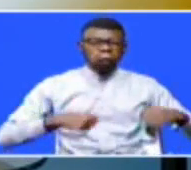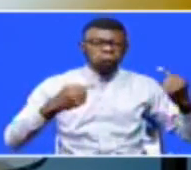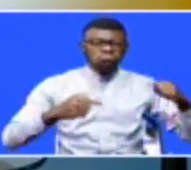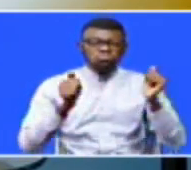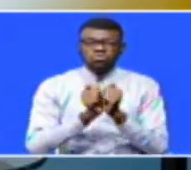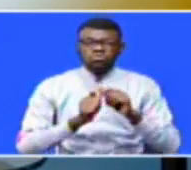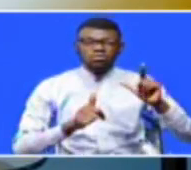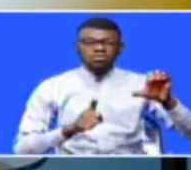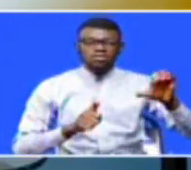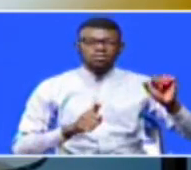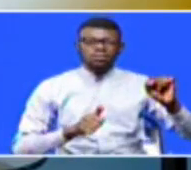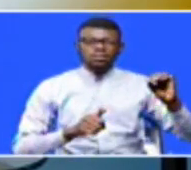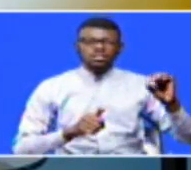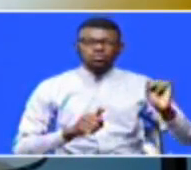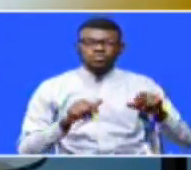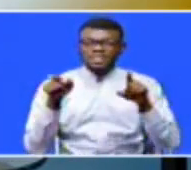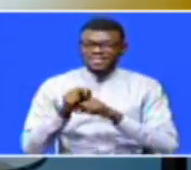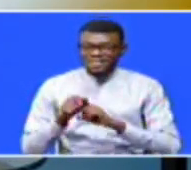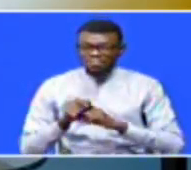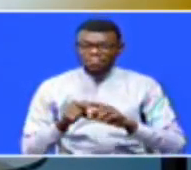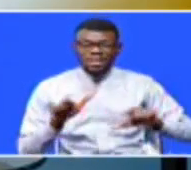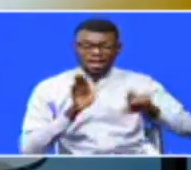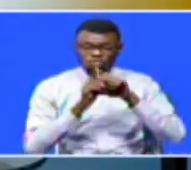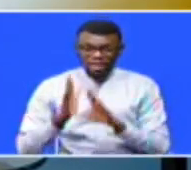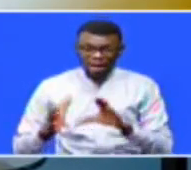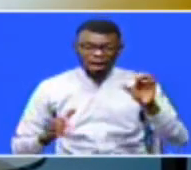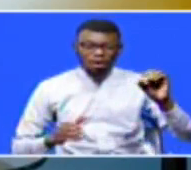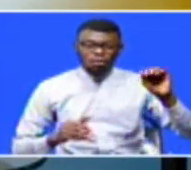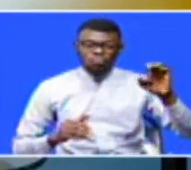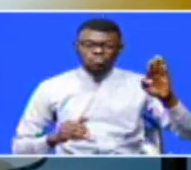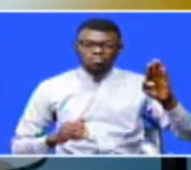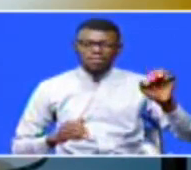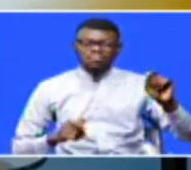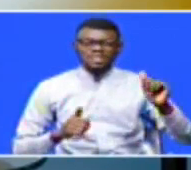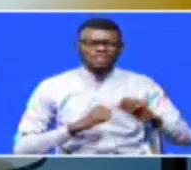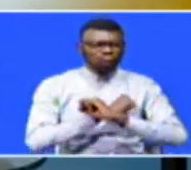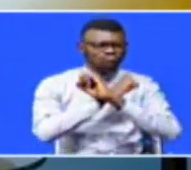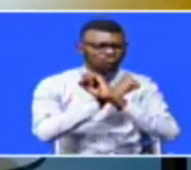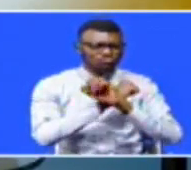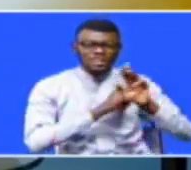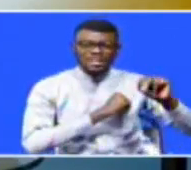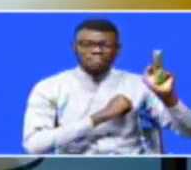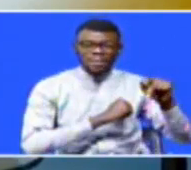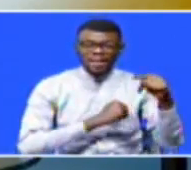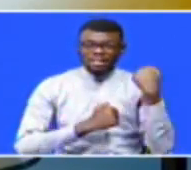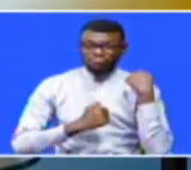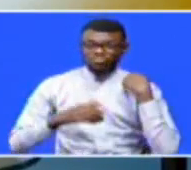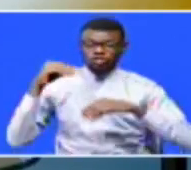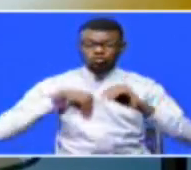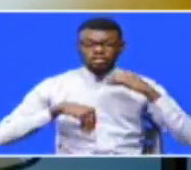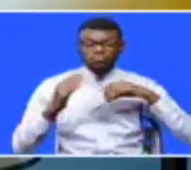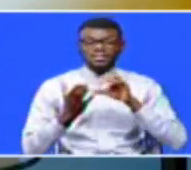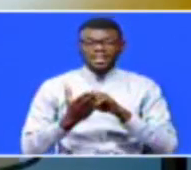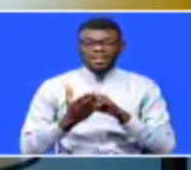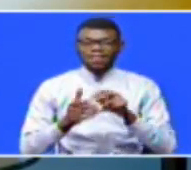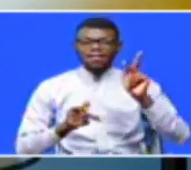wakili Cliff Ombeta alivyomtetea mahakamani mbunge wa Sirisia John Waluhe. Paul Naviswa anakupasha visa na